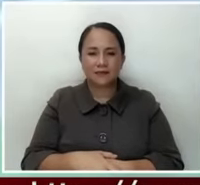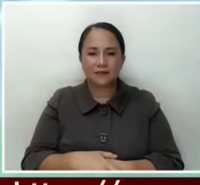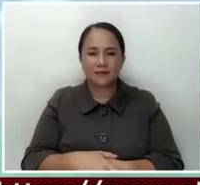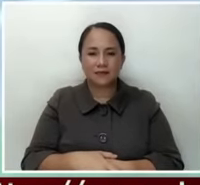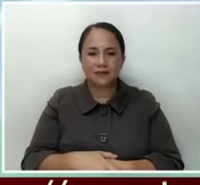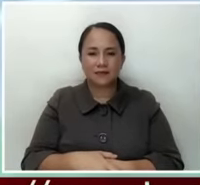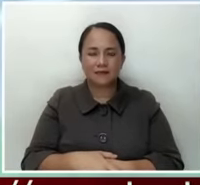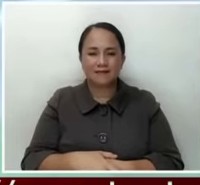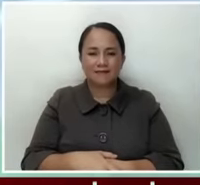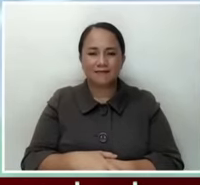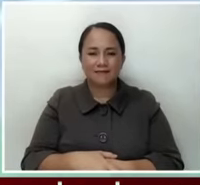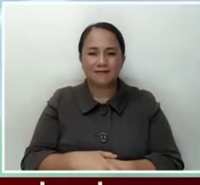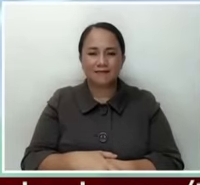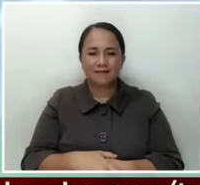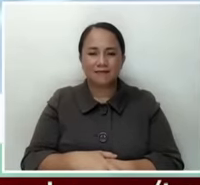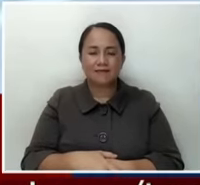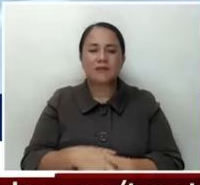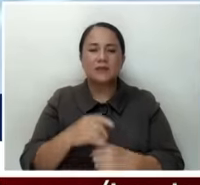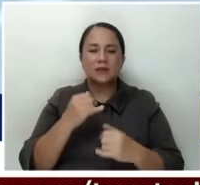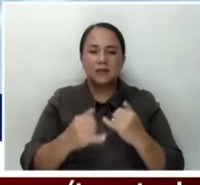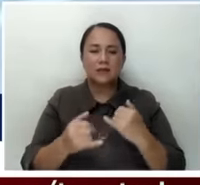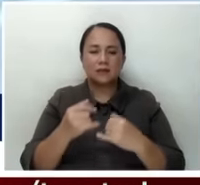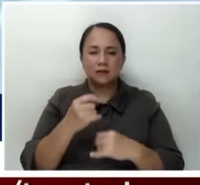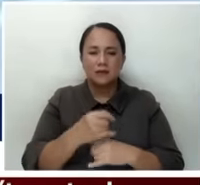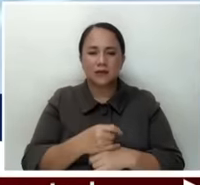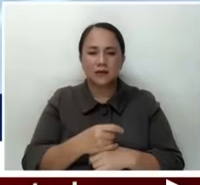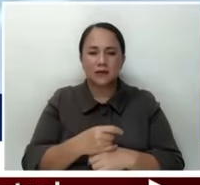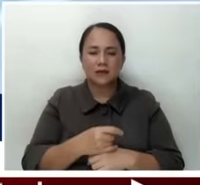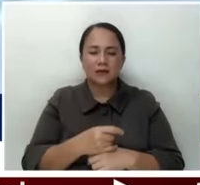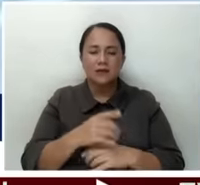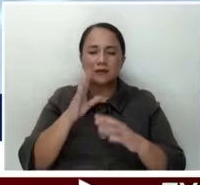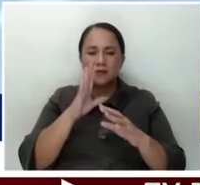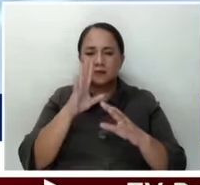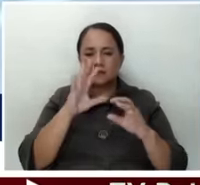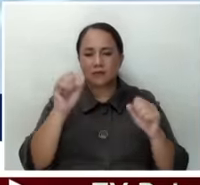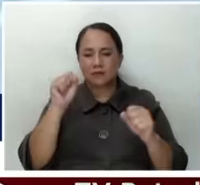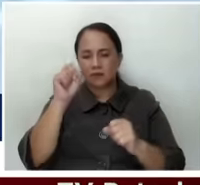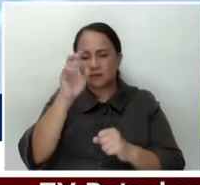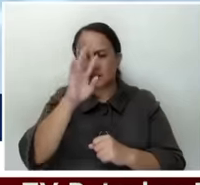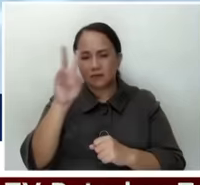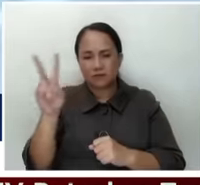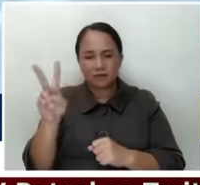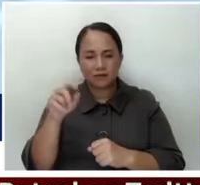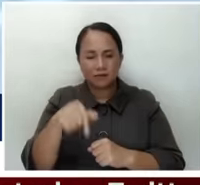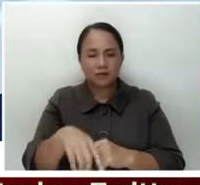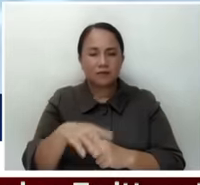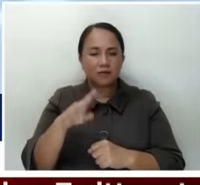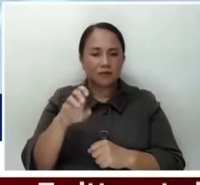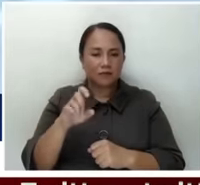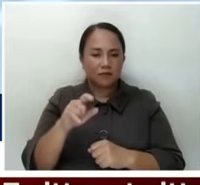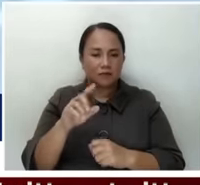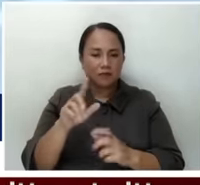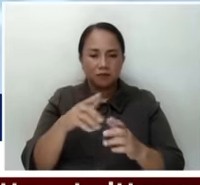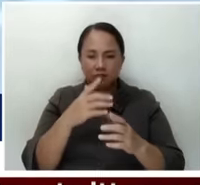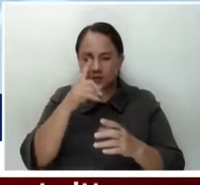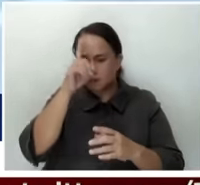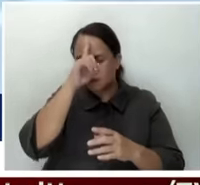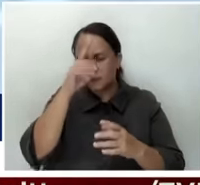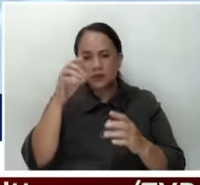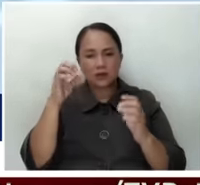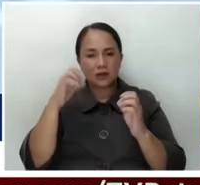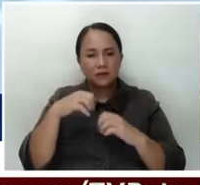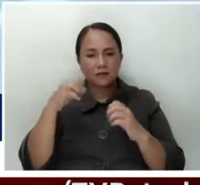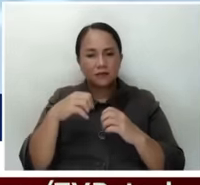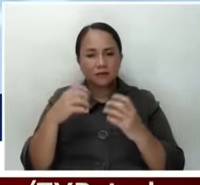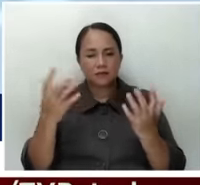Karen, ngayong Miyerkules nga ang huling araw ng working visit ni Pangulo Marcos dito sa Berlin, Germany. Inaasahan natin maya-maya lamang haharap